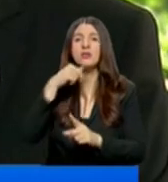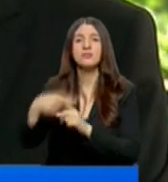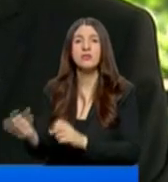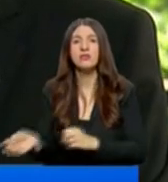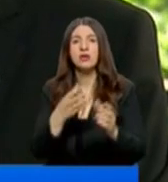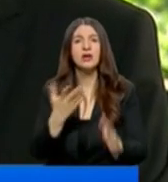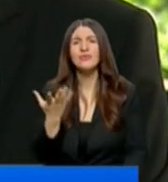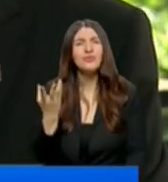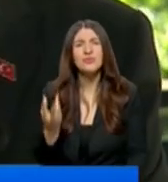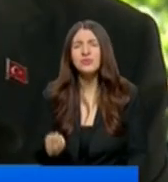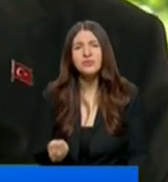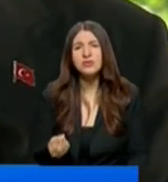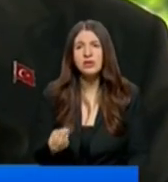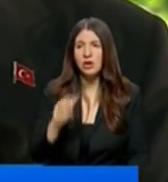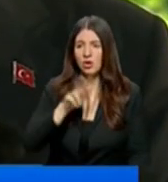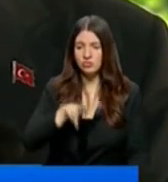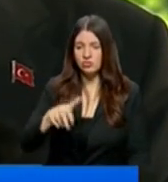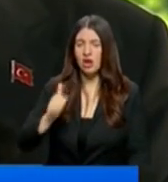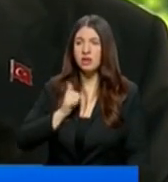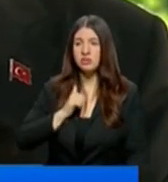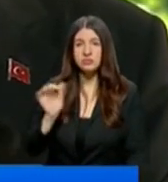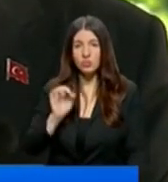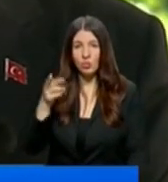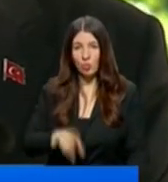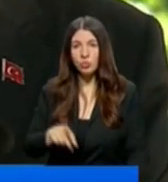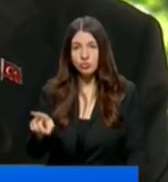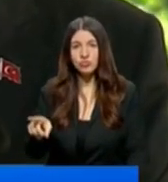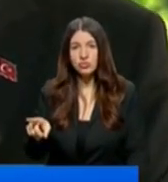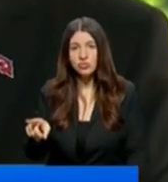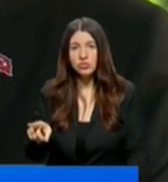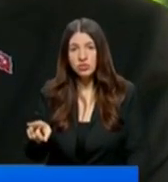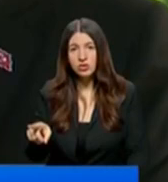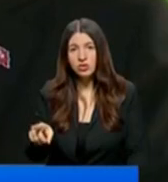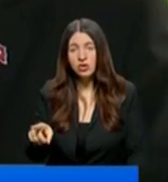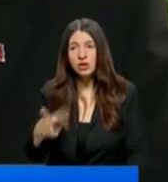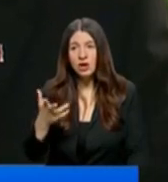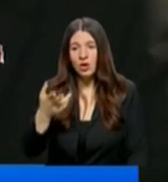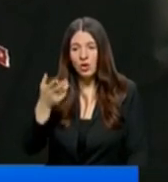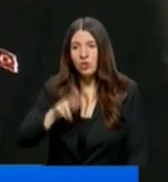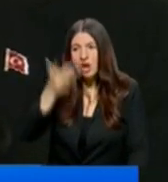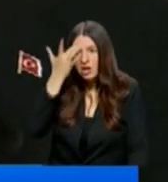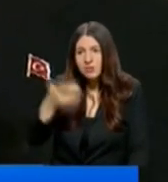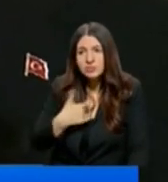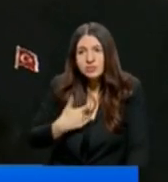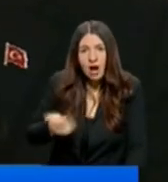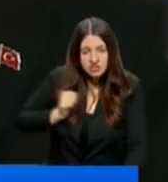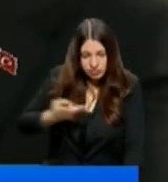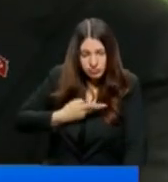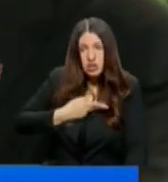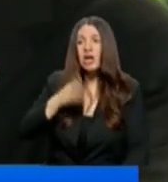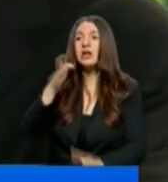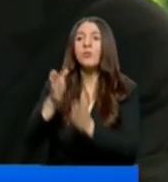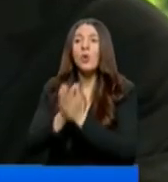Ne oldu? 33 askerimiz değil mi? Şehit edildi. Ya şehit edilen bizim askerimiz. Gidip